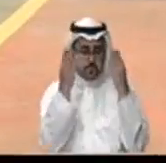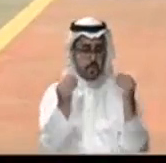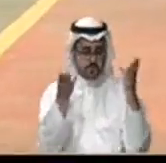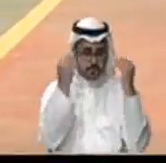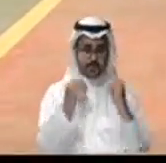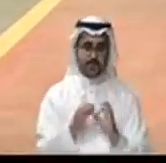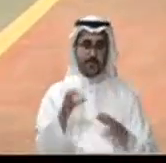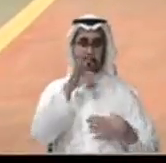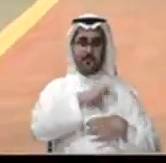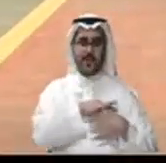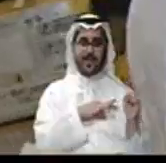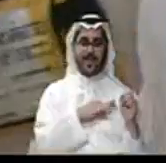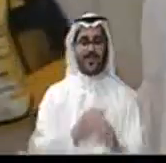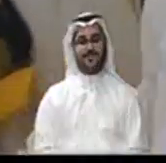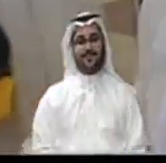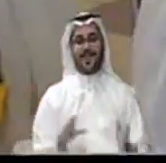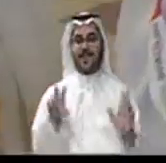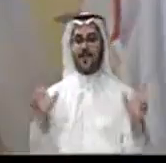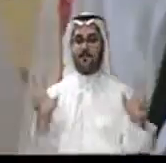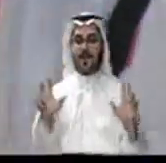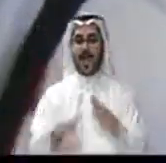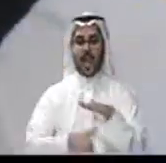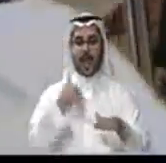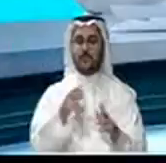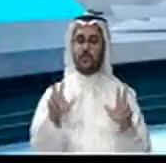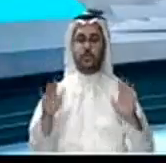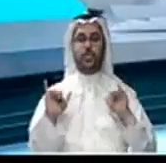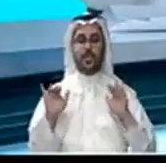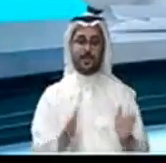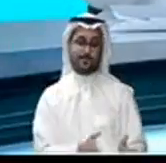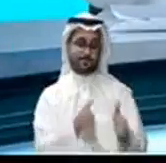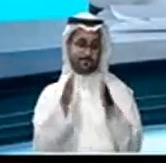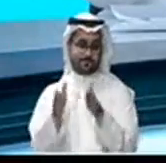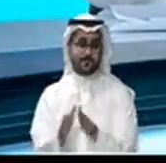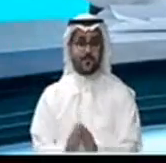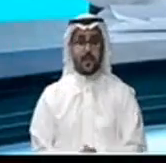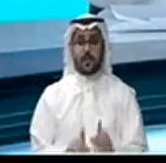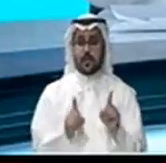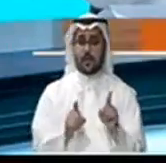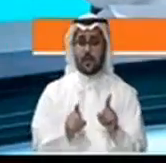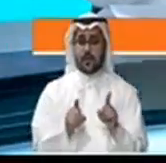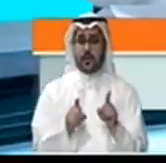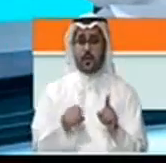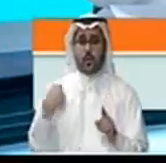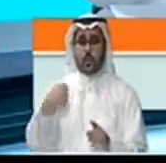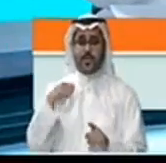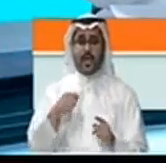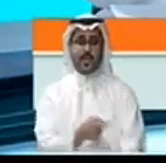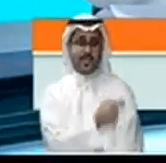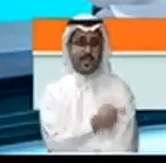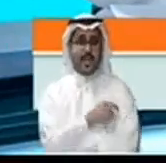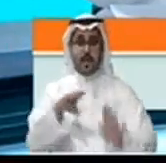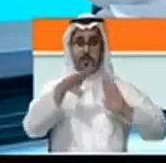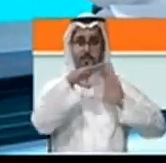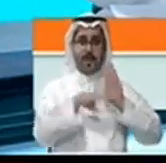في بلادهم. عبد الله الغامدي، جدة. من جهتها هيأت وزارة الصحة